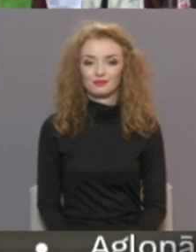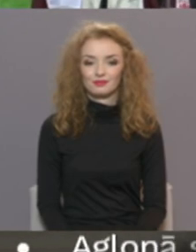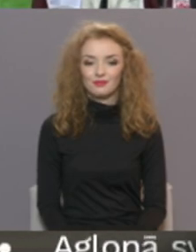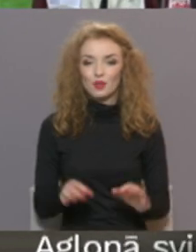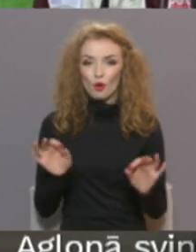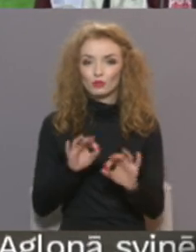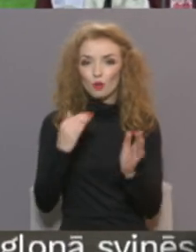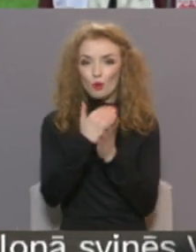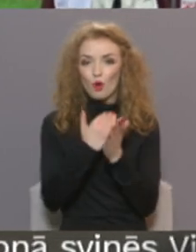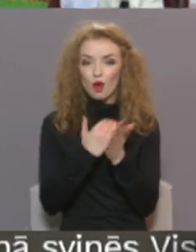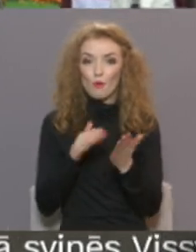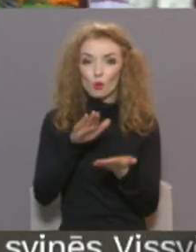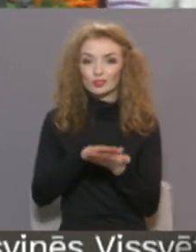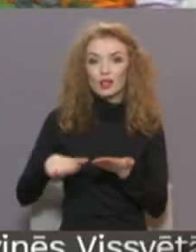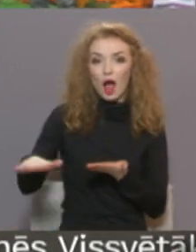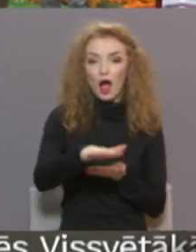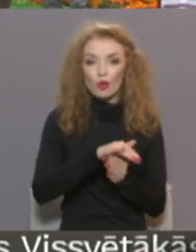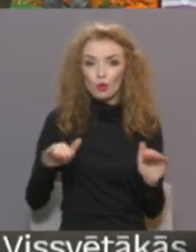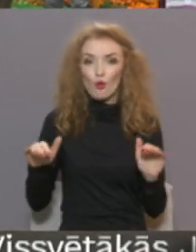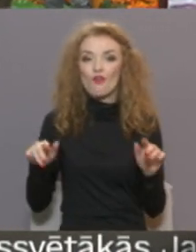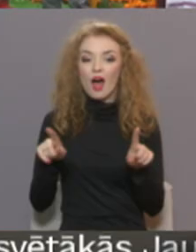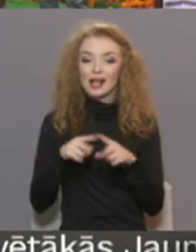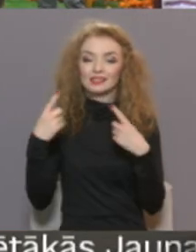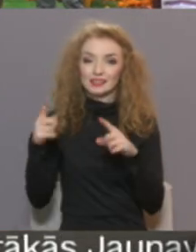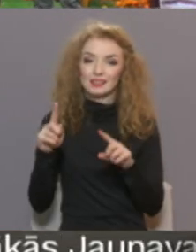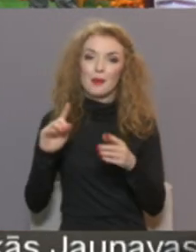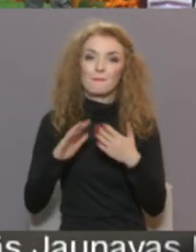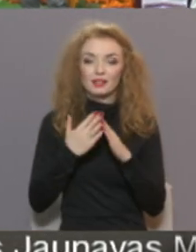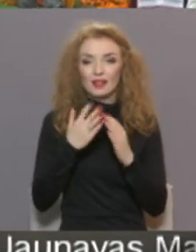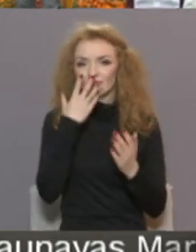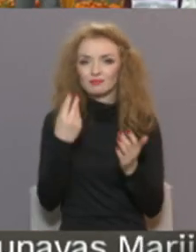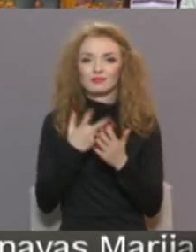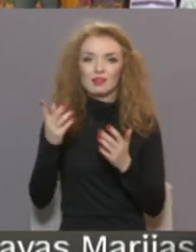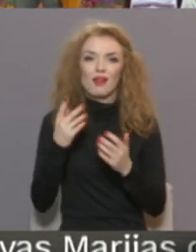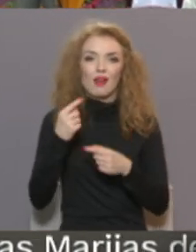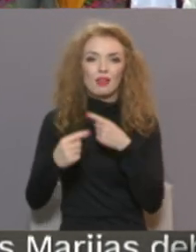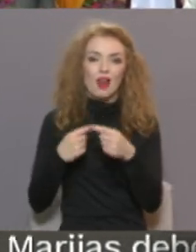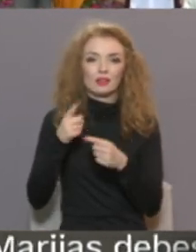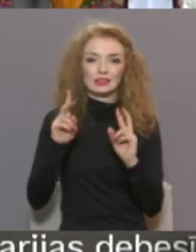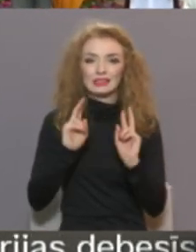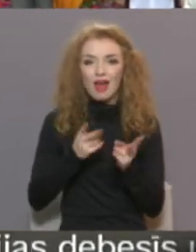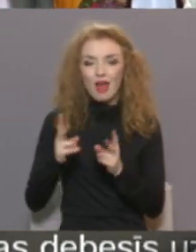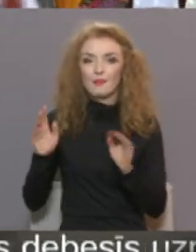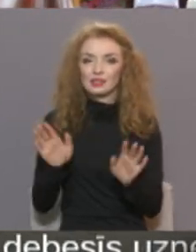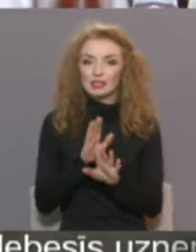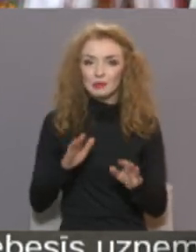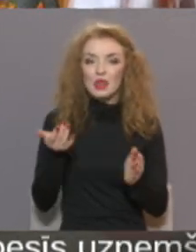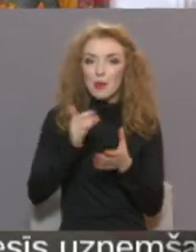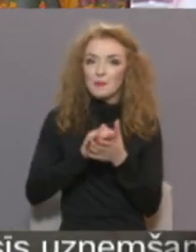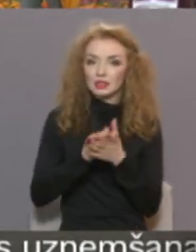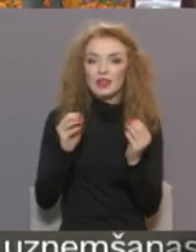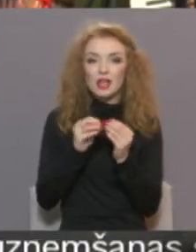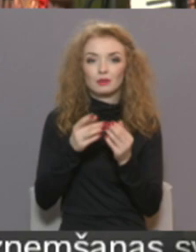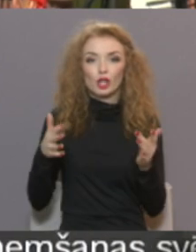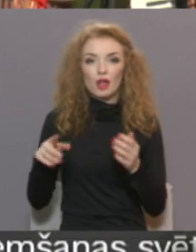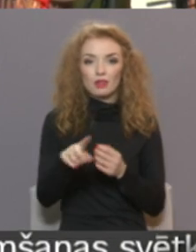Koncertu programmā uz skatuves un arī citviet pilsētā ar savas tautas raksturīgākajām dziesmām un dejām iepazīstināja 10 dažādu tautību